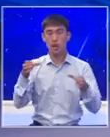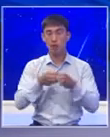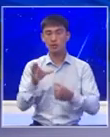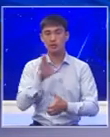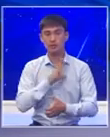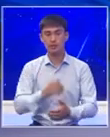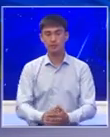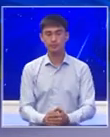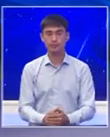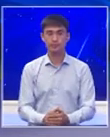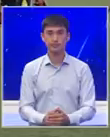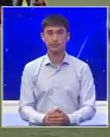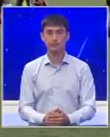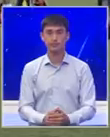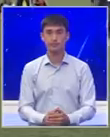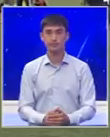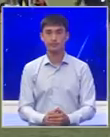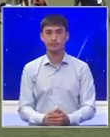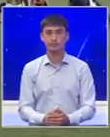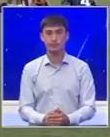құрамасы танылды.